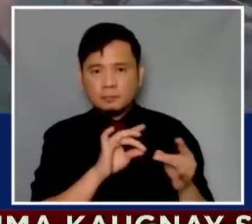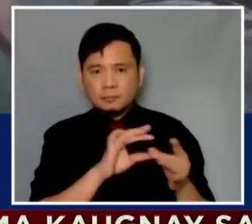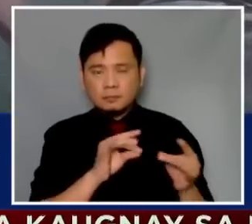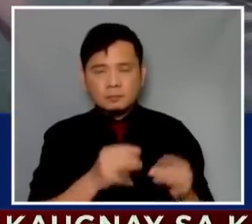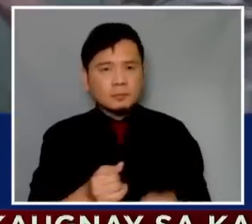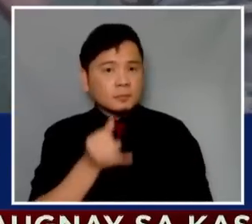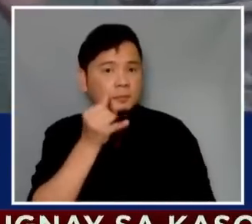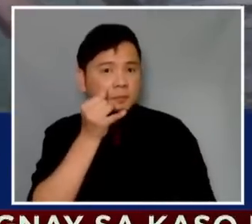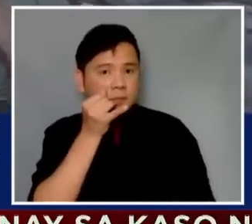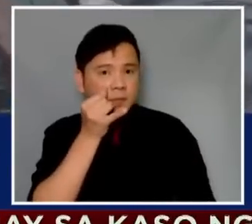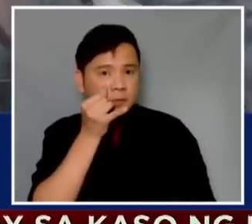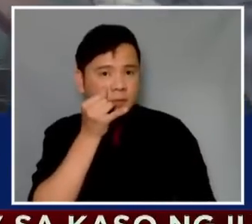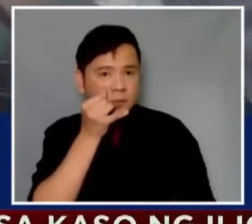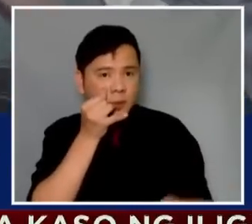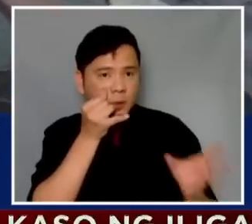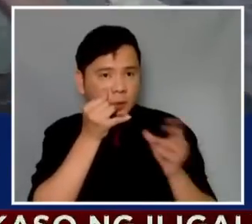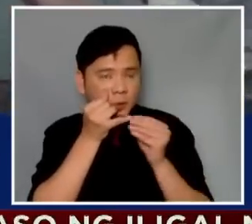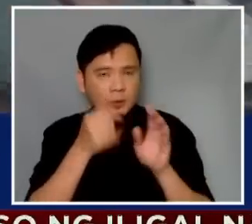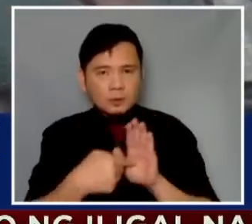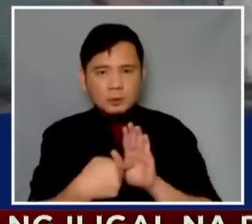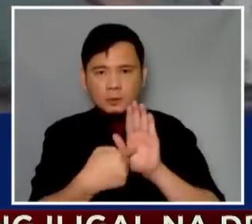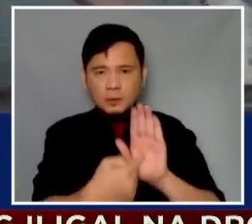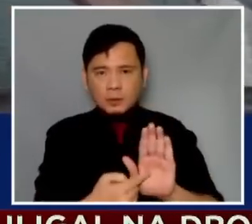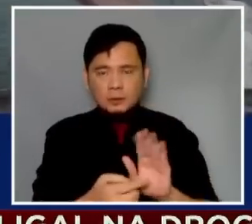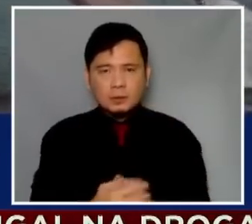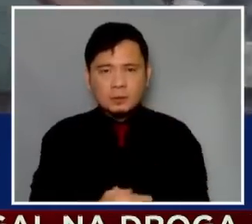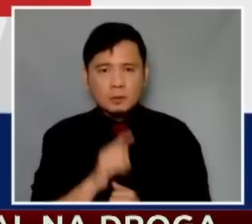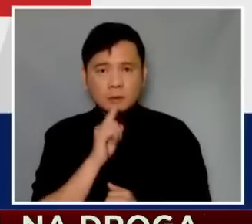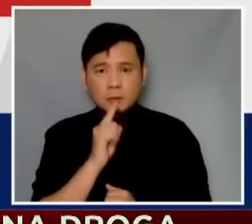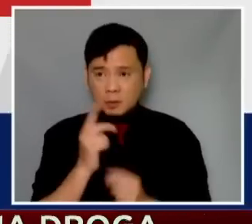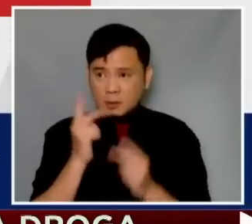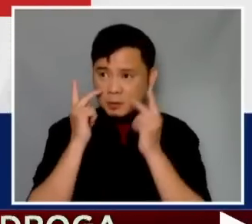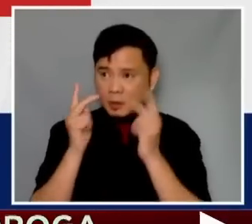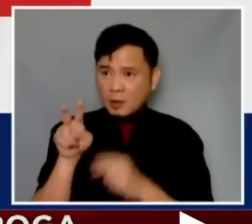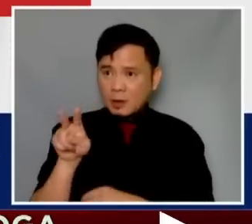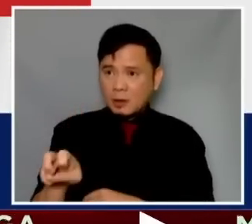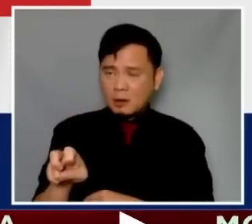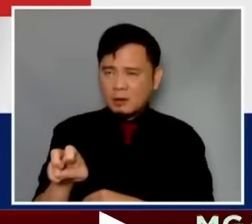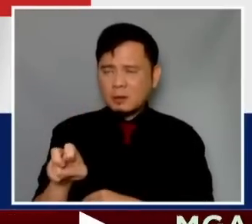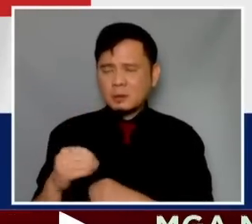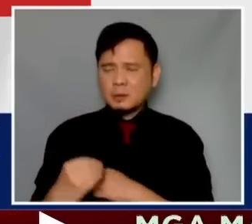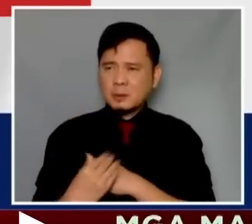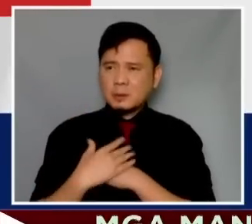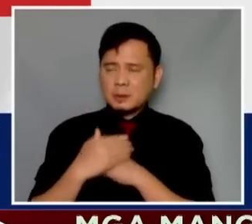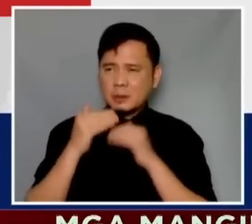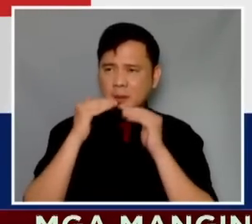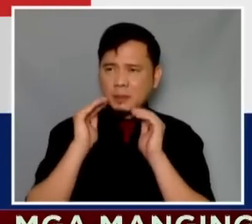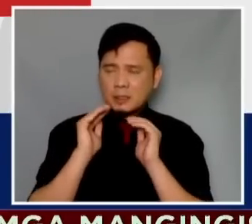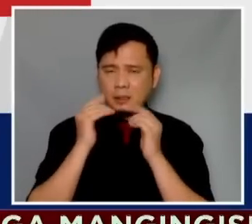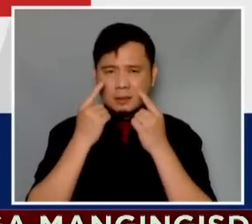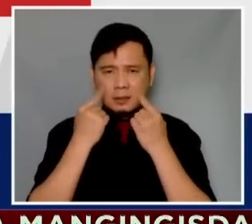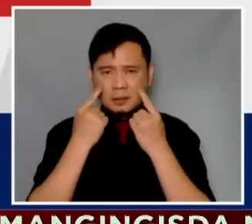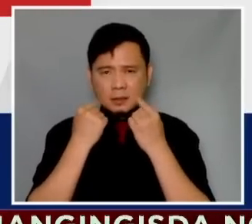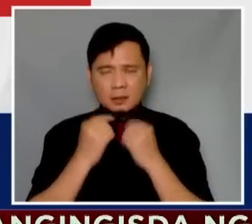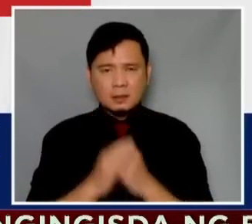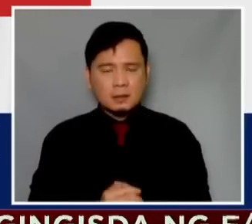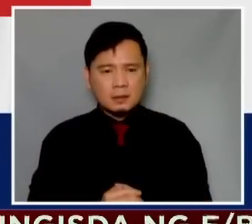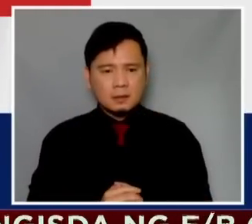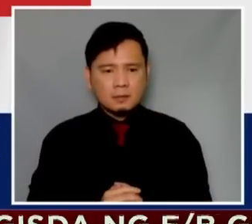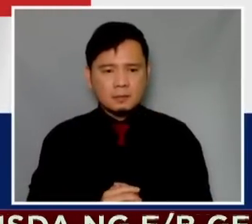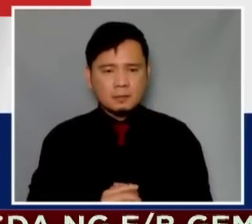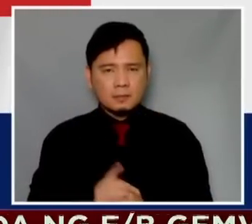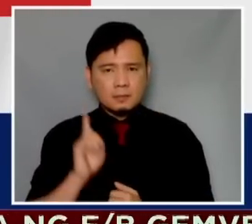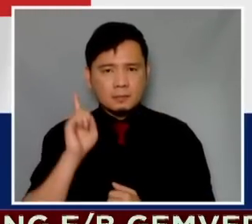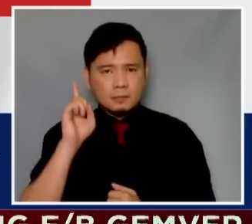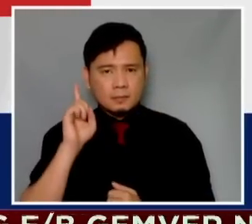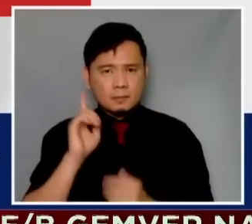ng bumagsak na tulay. Napaiyak siya sa kanyang nakita. Malakas ang pagkabagsak niya. Maraming mga sasakyan na na-stop